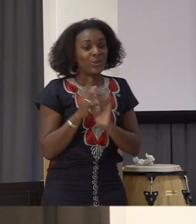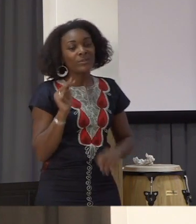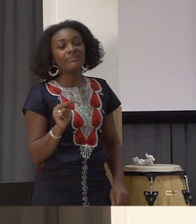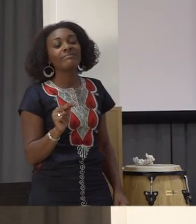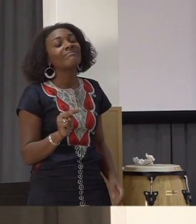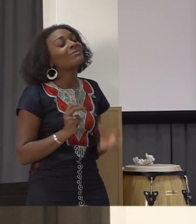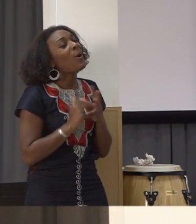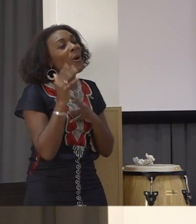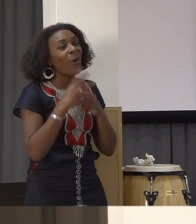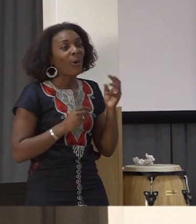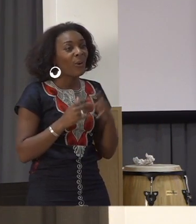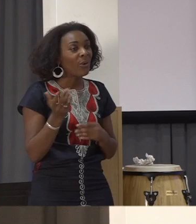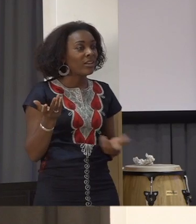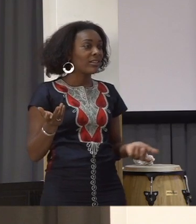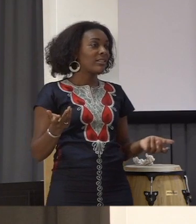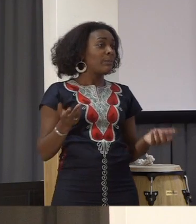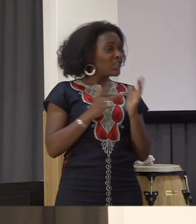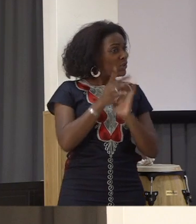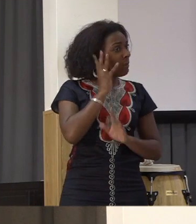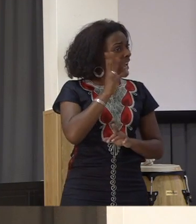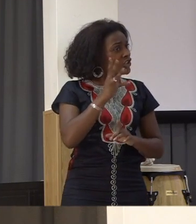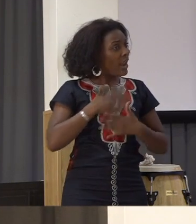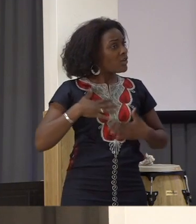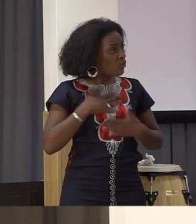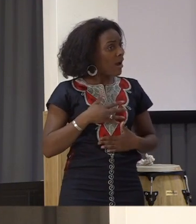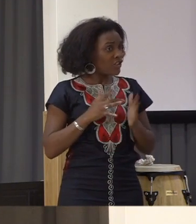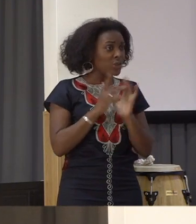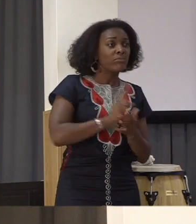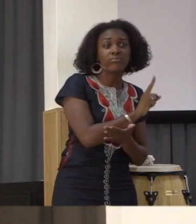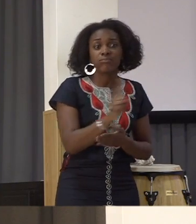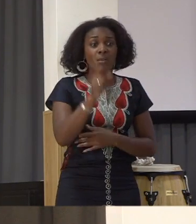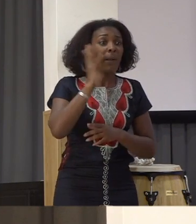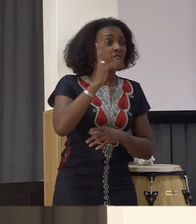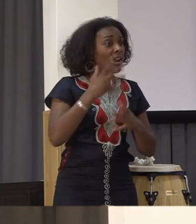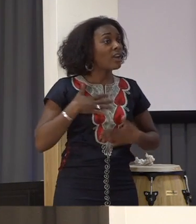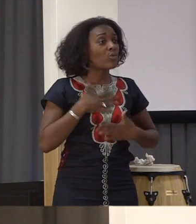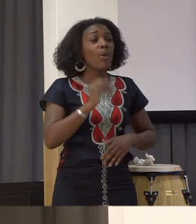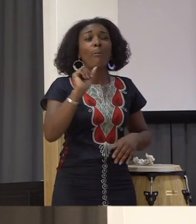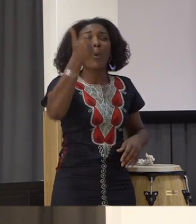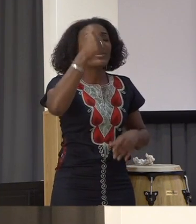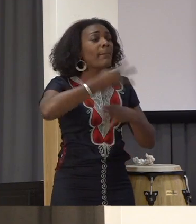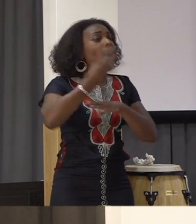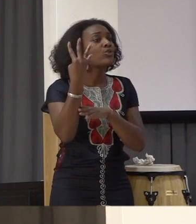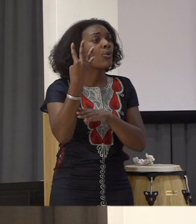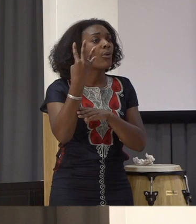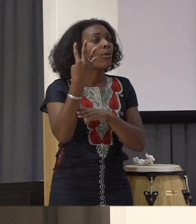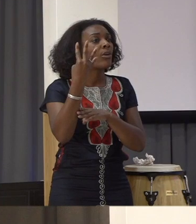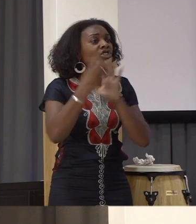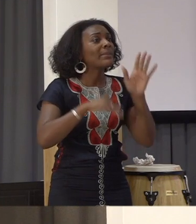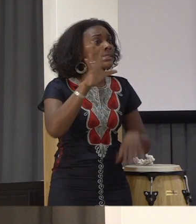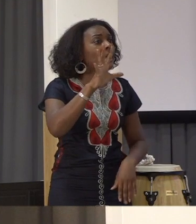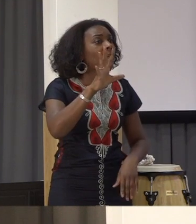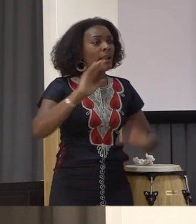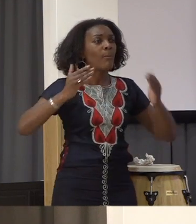joie. Il prêchait la joie. Le premier message que Jésus a donné dans l'évangile de Matthieu, au chapitre 5, vous connaissez ce